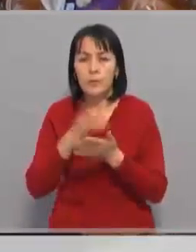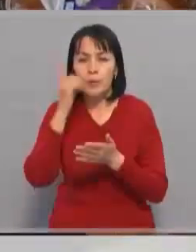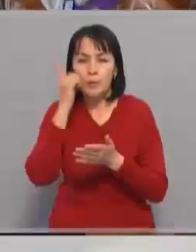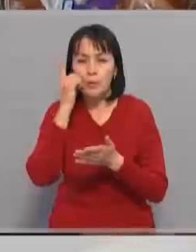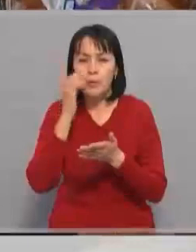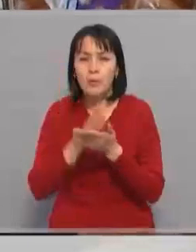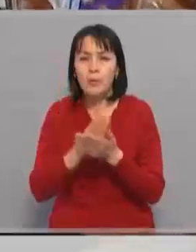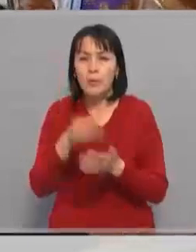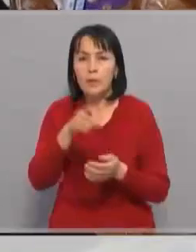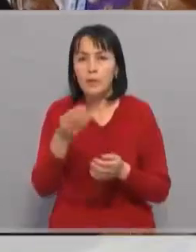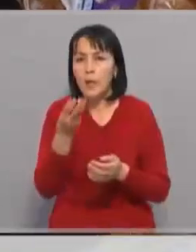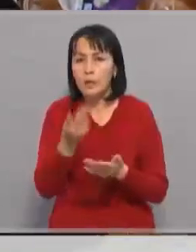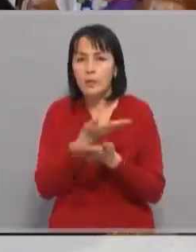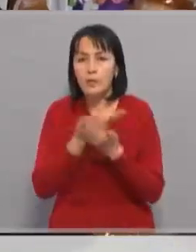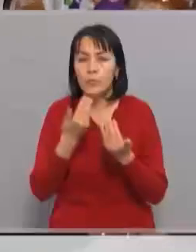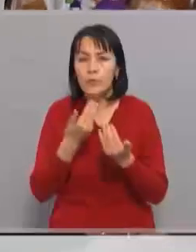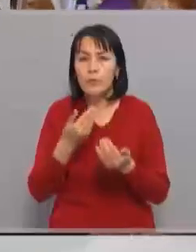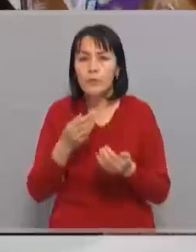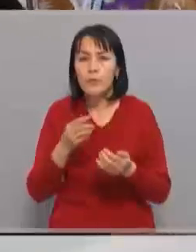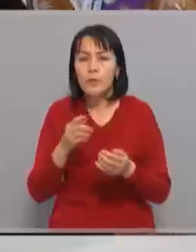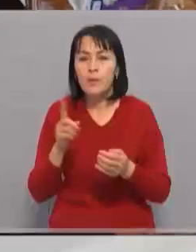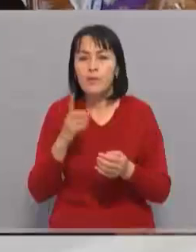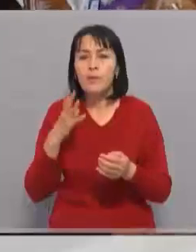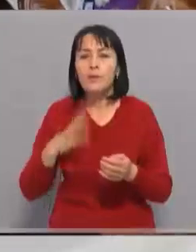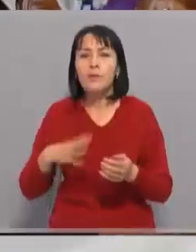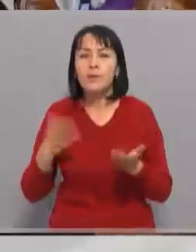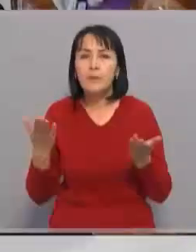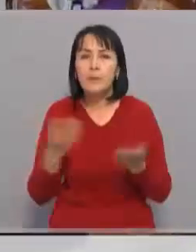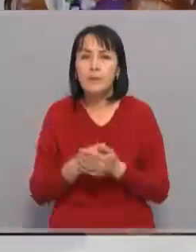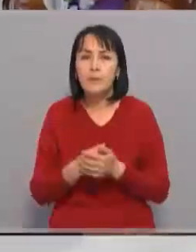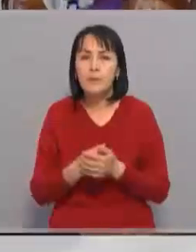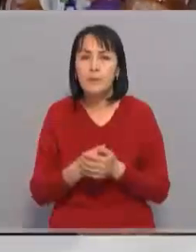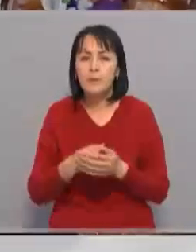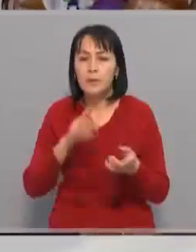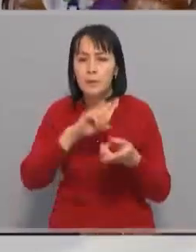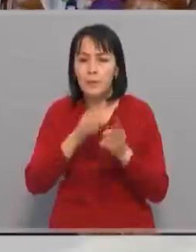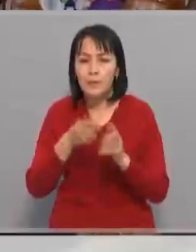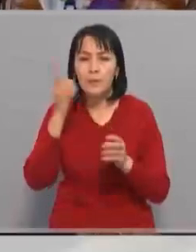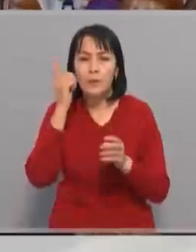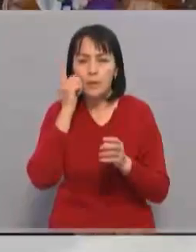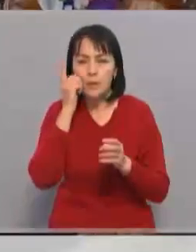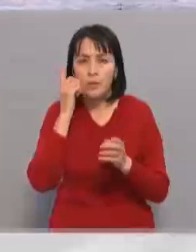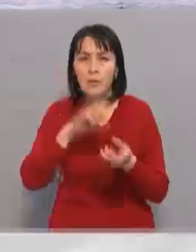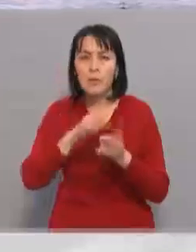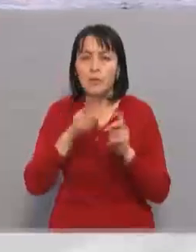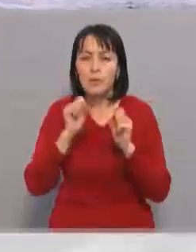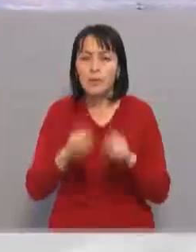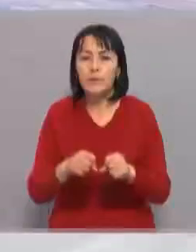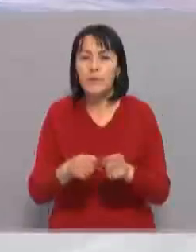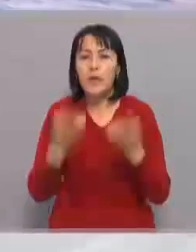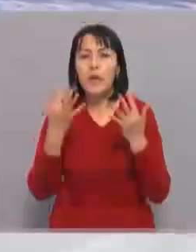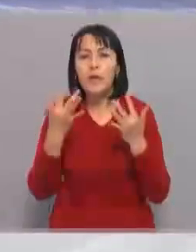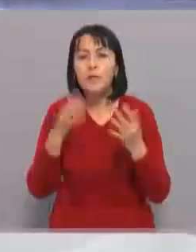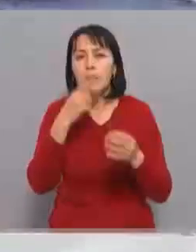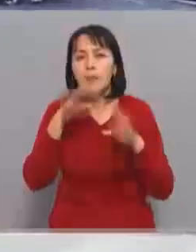халықта наличка жоқ болса, беймарал свободный бізде ол жағынан. Перевод десе перевод, наличка десе наличка. Қанша